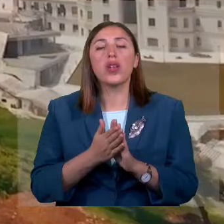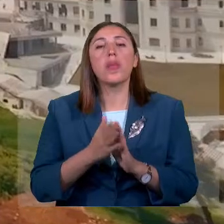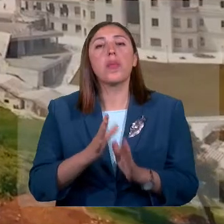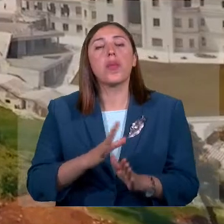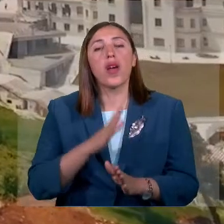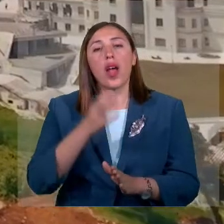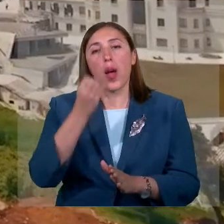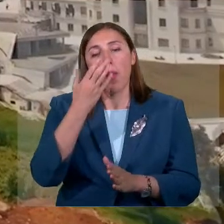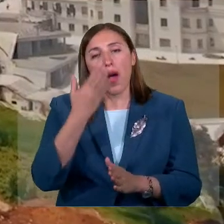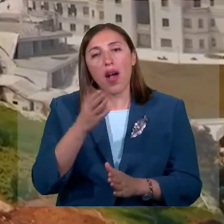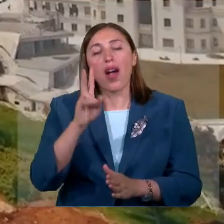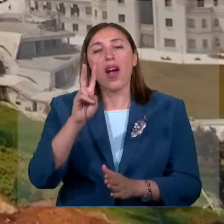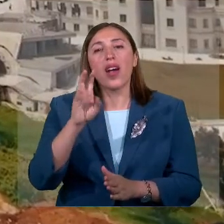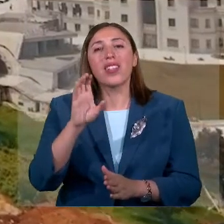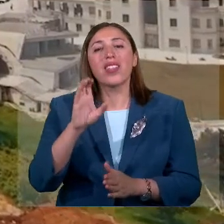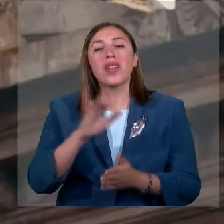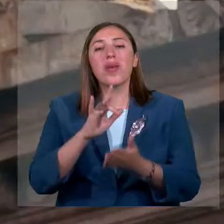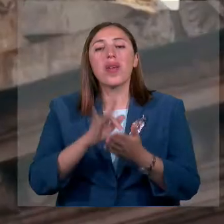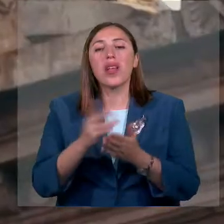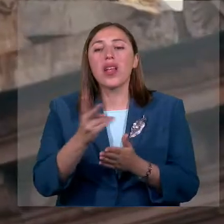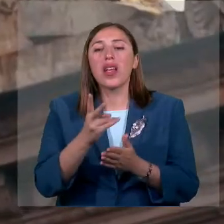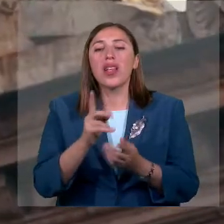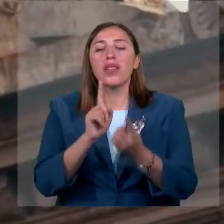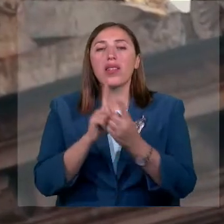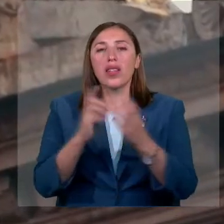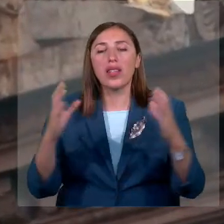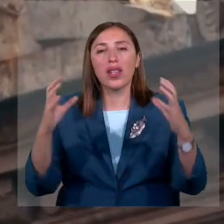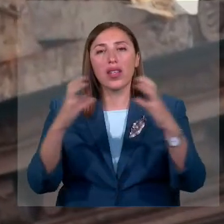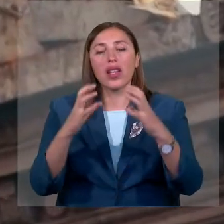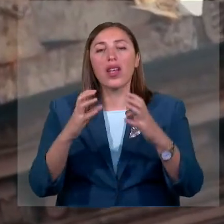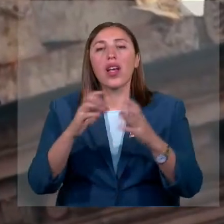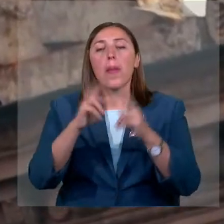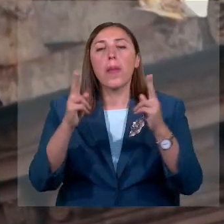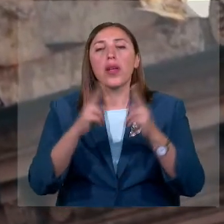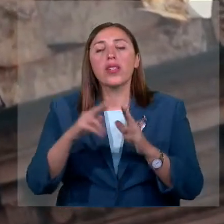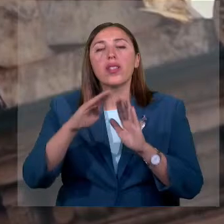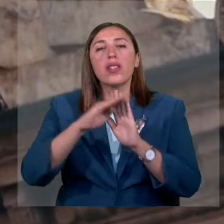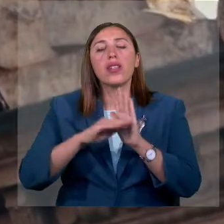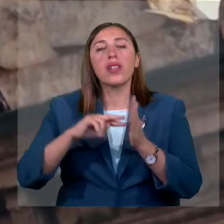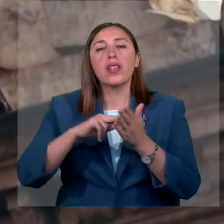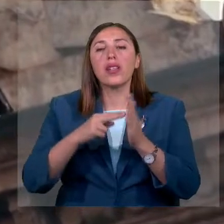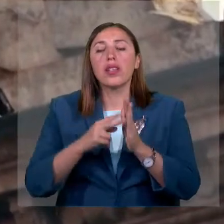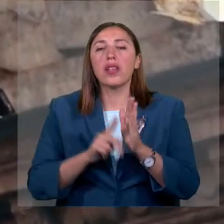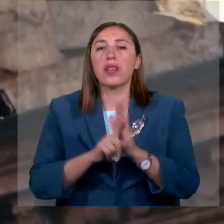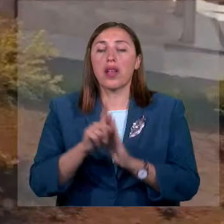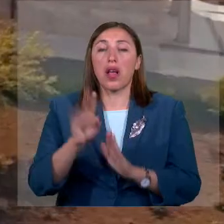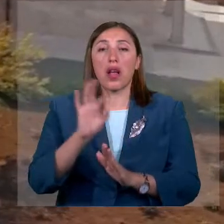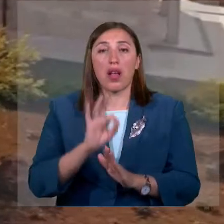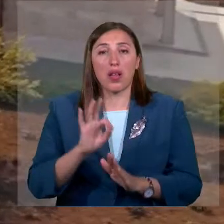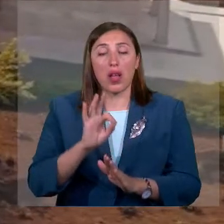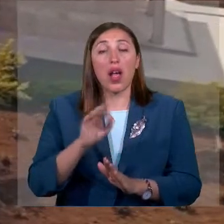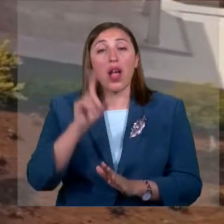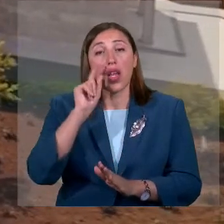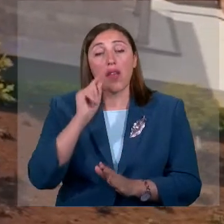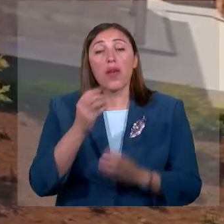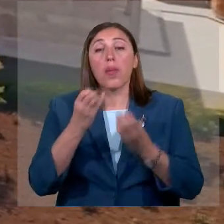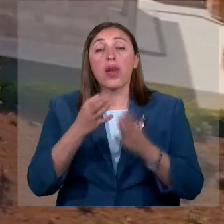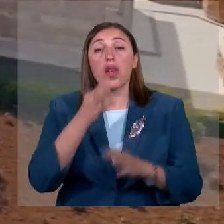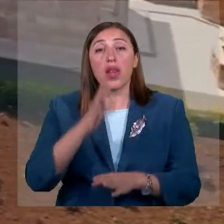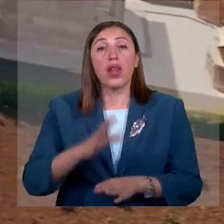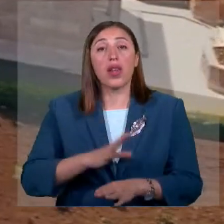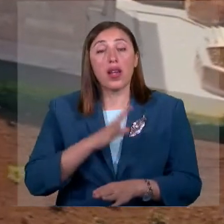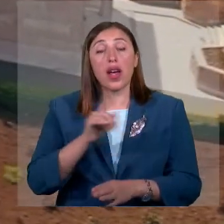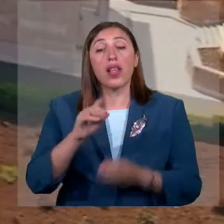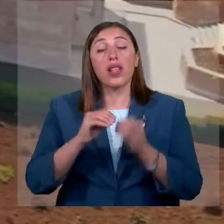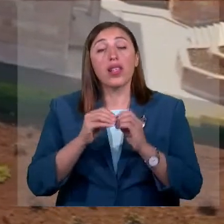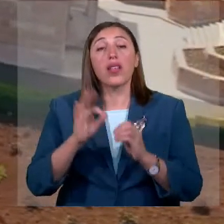և Ստեփանակերտի միջև ուղիղ բանակցությունների համար միջազգային մեխանիզմ ստեղծելու հարցի շուրջ։ Պաշտոնական Երևանը միայն նշում էր, թե այդ խնդրի